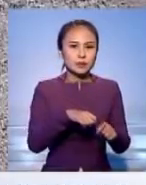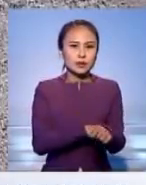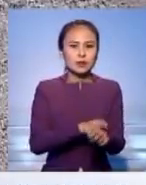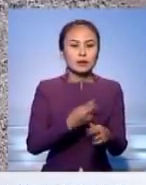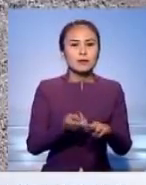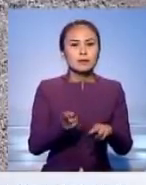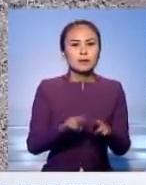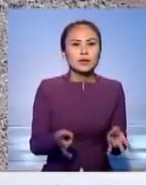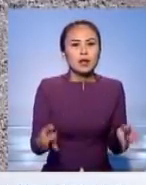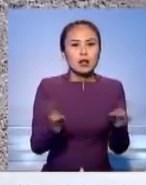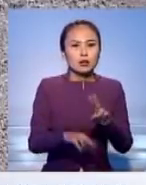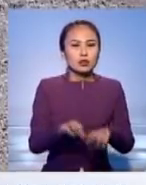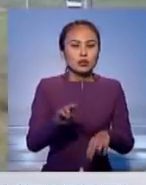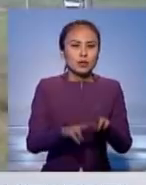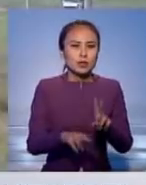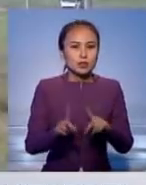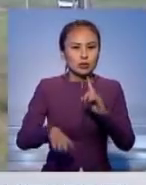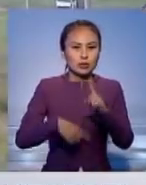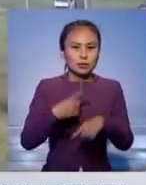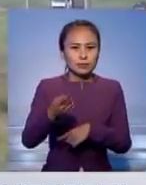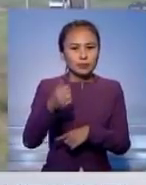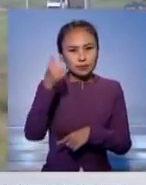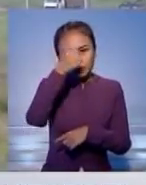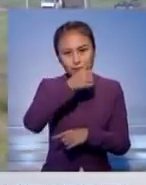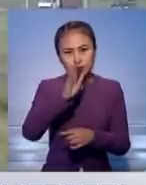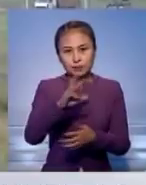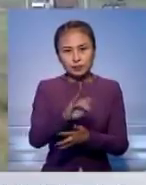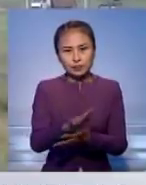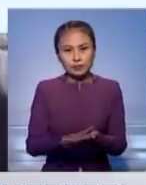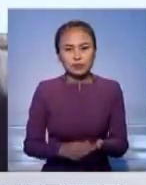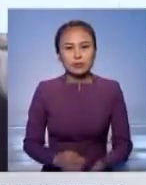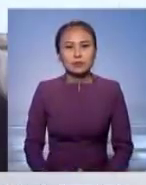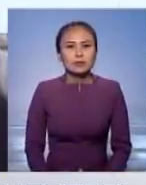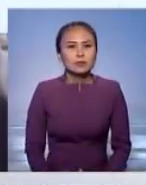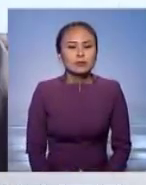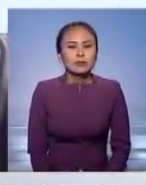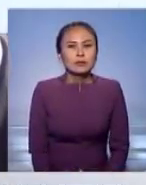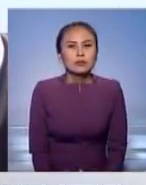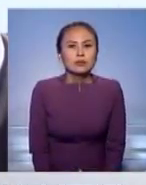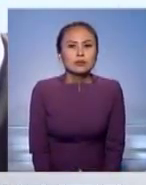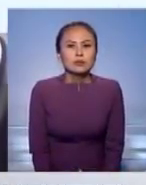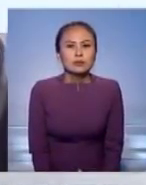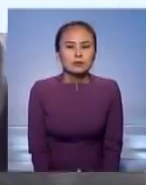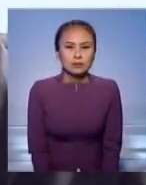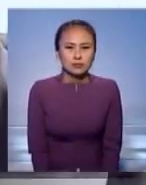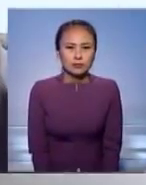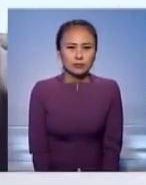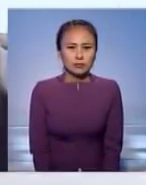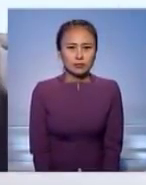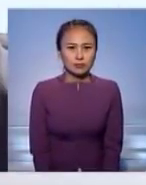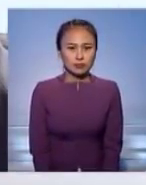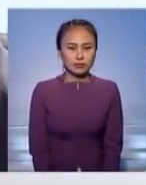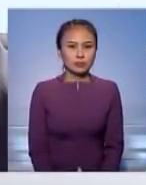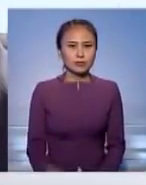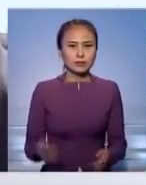шақырымы жөнделеді. Ал қалған құрылыс келесі жылы жалғасады. жекеменшік кәсіпкерлік